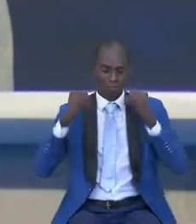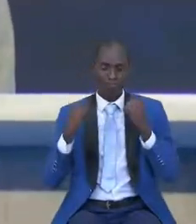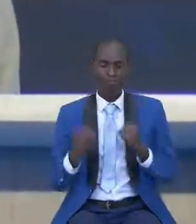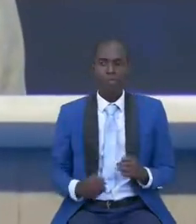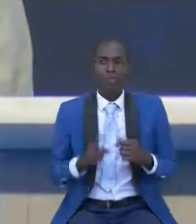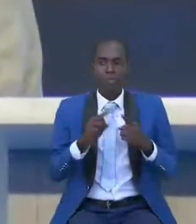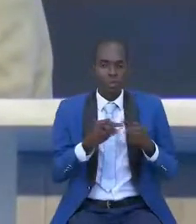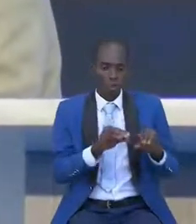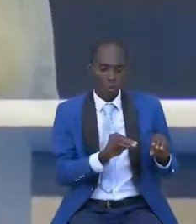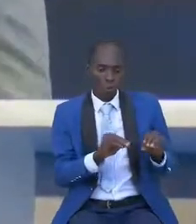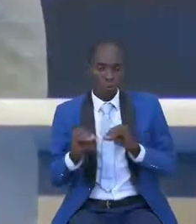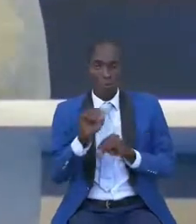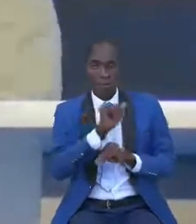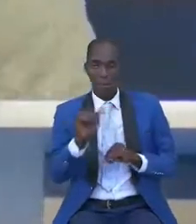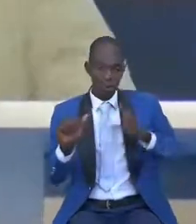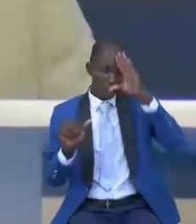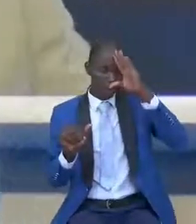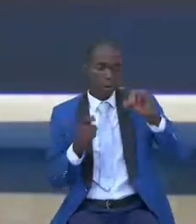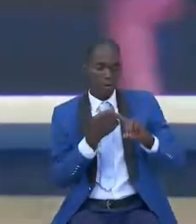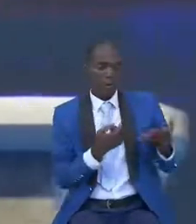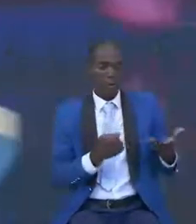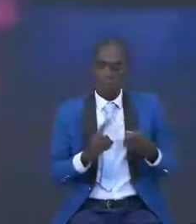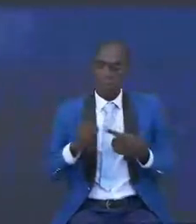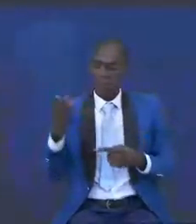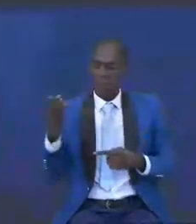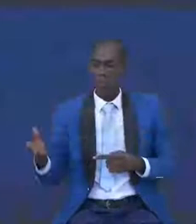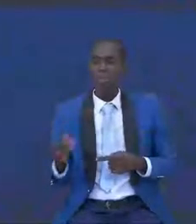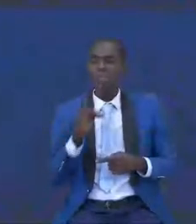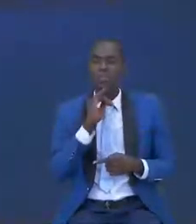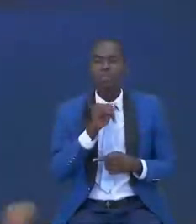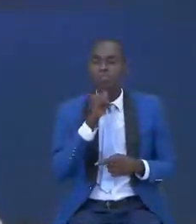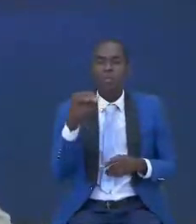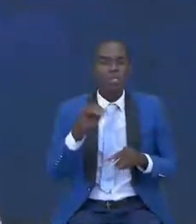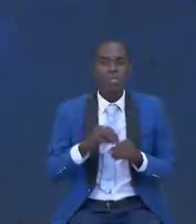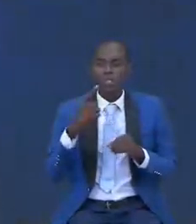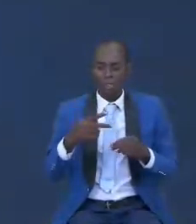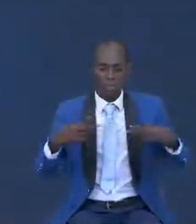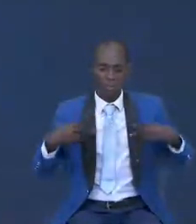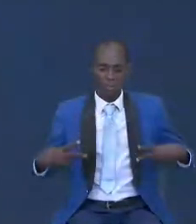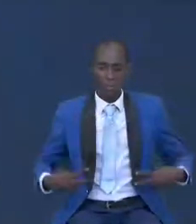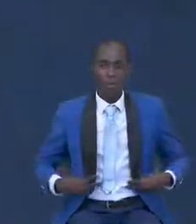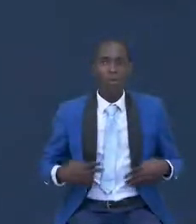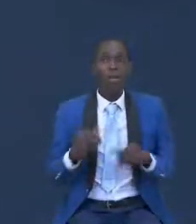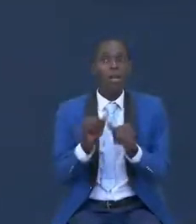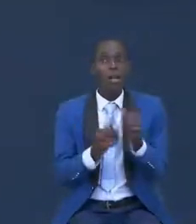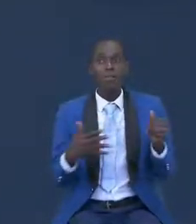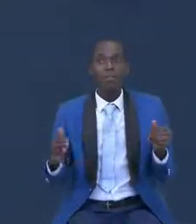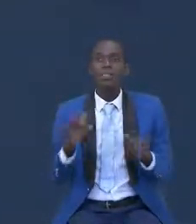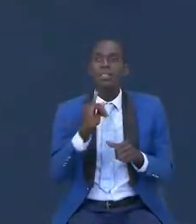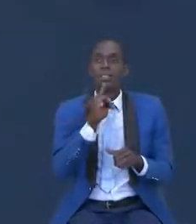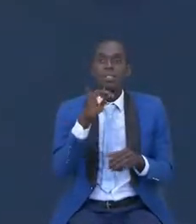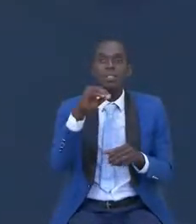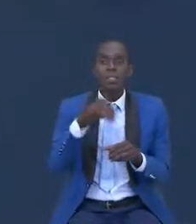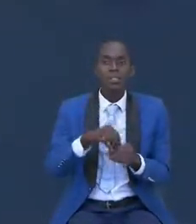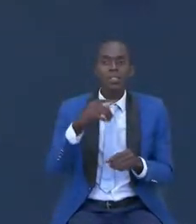les aptitudes que j'ai, et même la puissance ou le pouvoir pour déplacer un homme d'ici là-bas, ce n'est pas dans